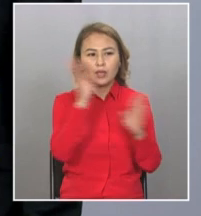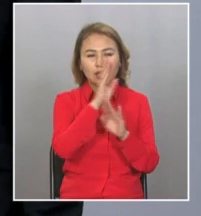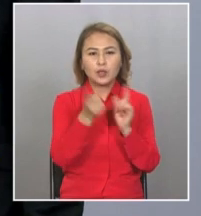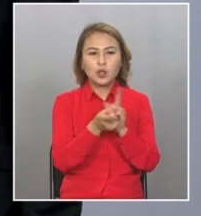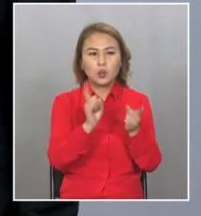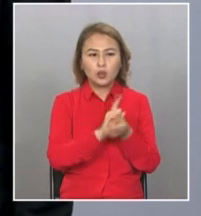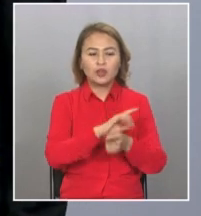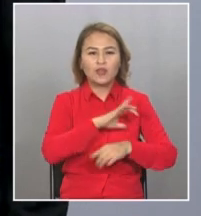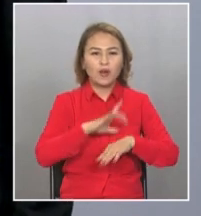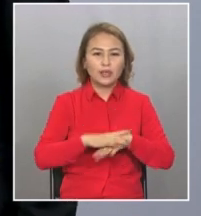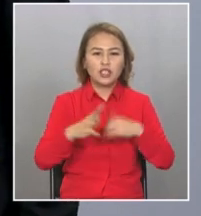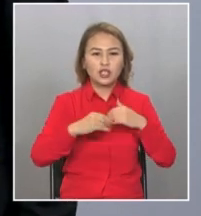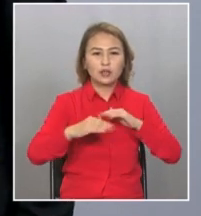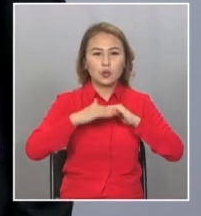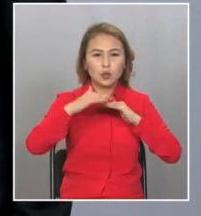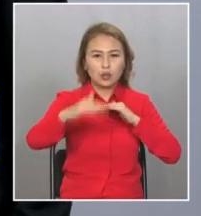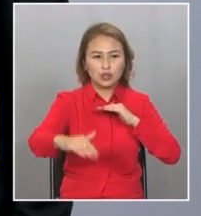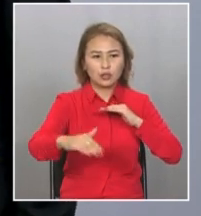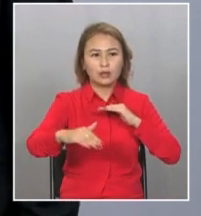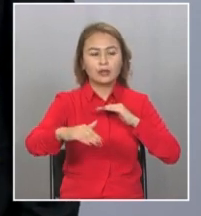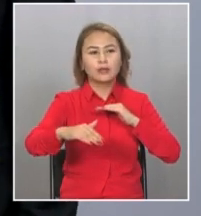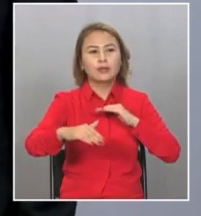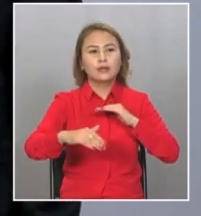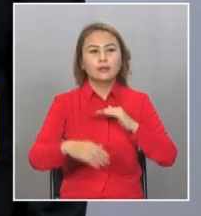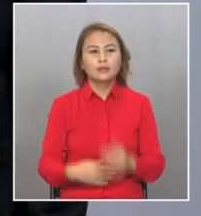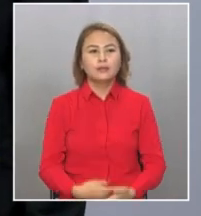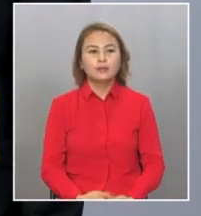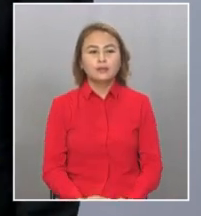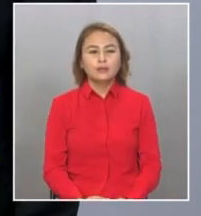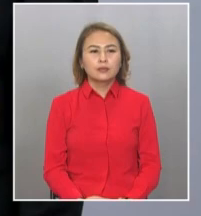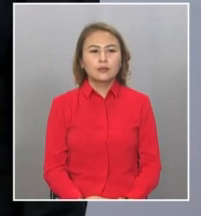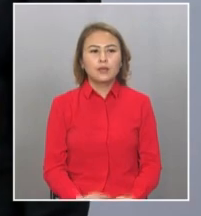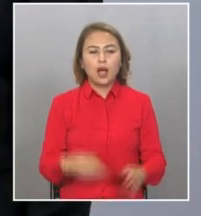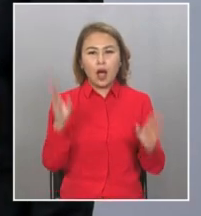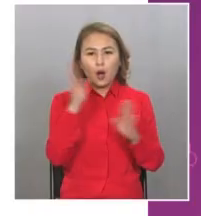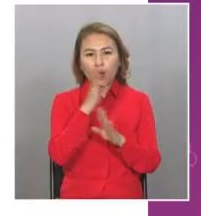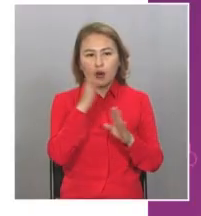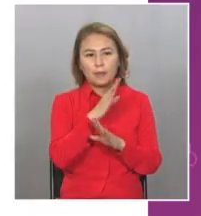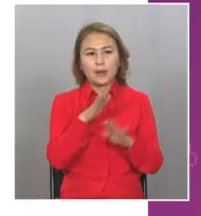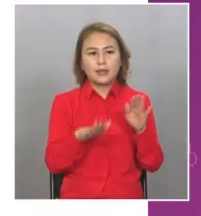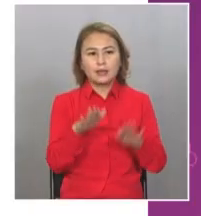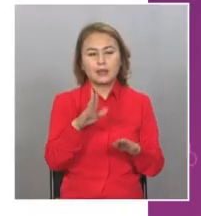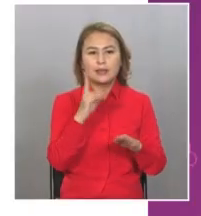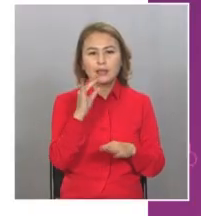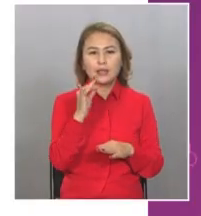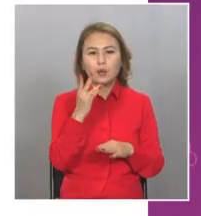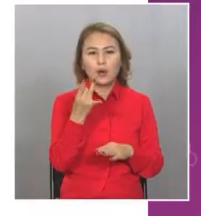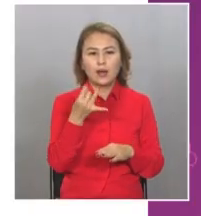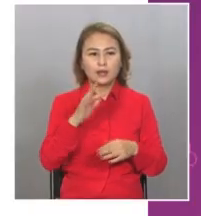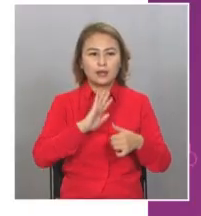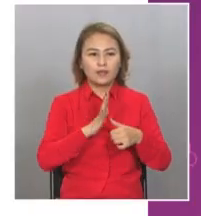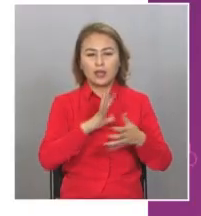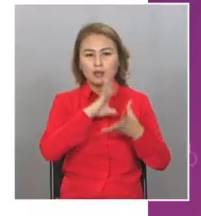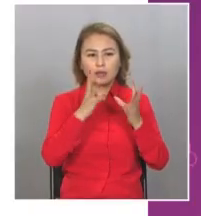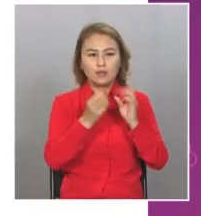түзуші фактор ретінде жердің төсеніш беті, жер бедері, төсеніш бетінің сипаты. Ауа массасының циркуляциясы. Атмосферадағы